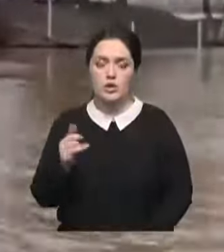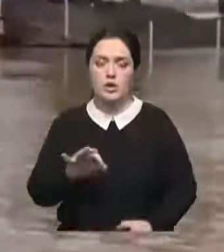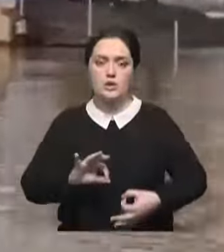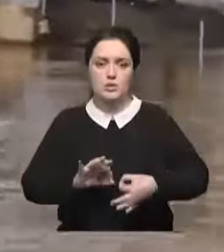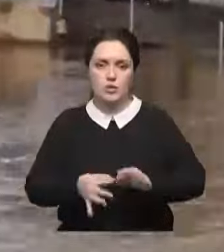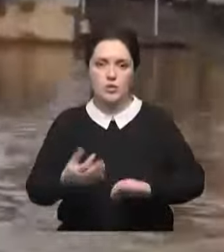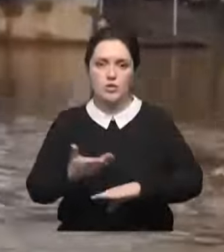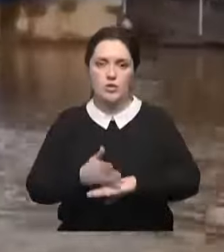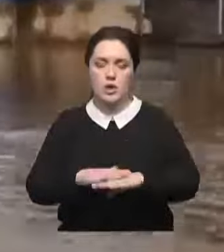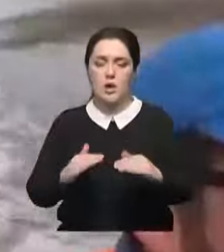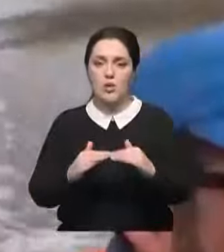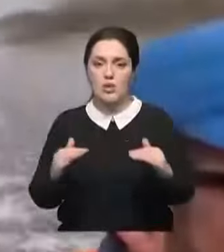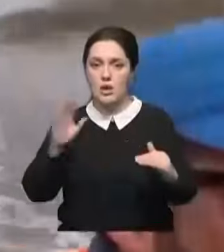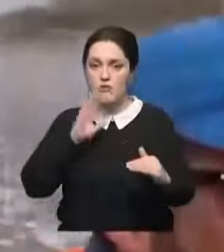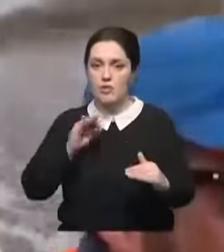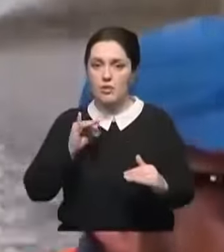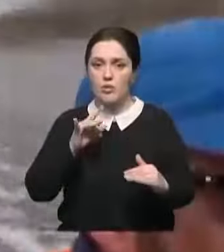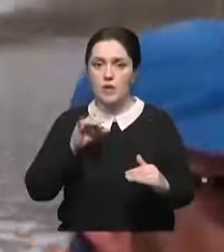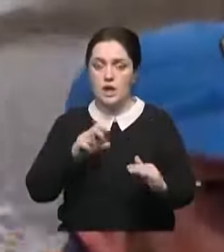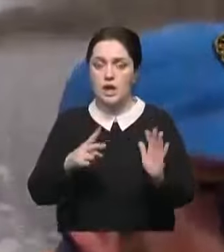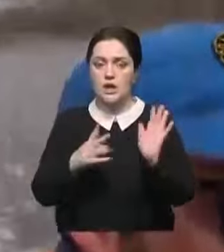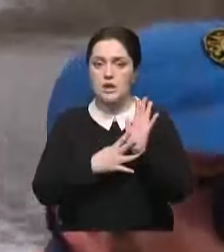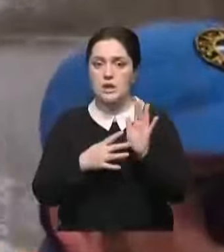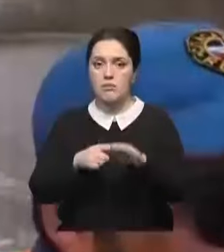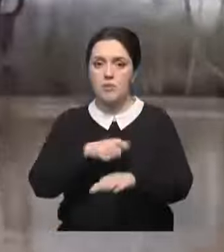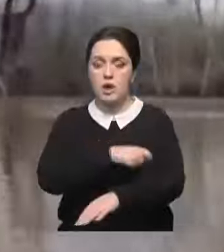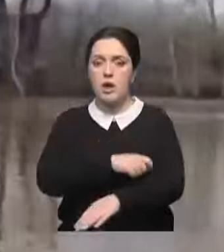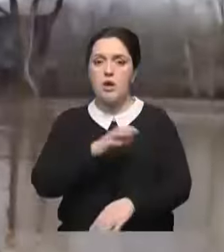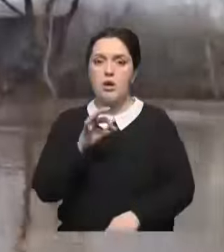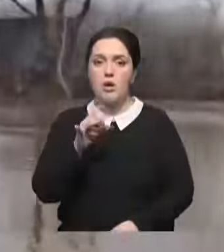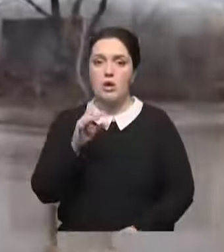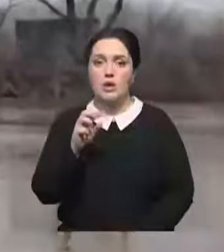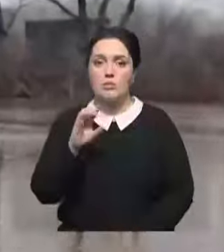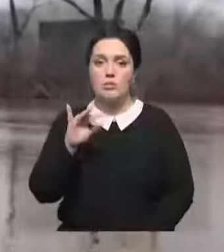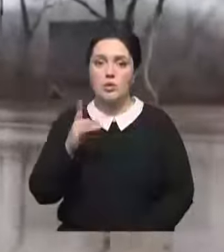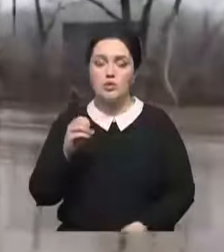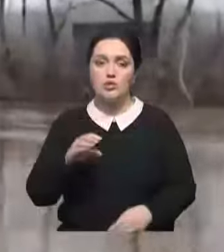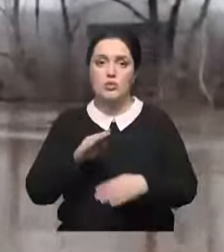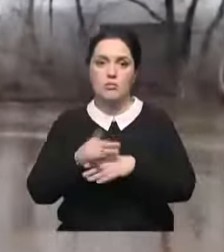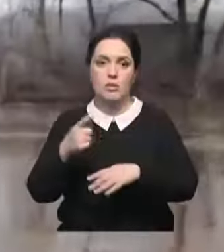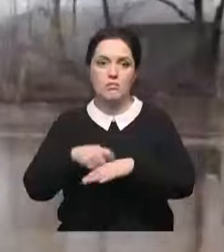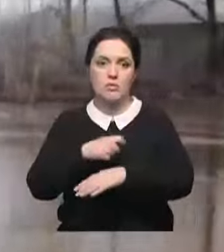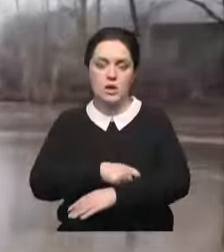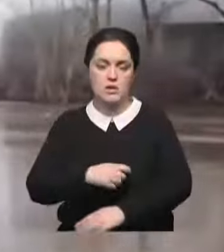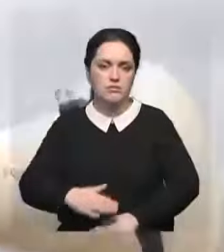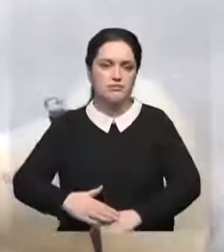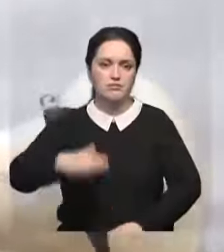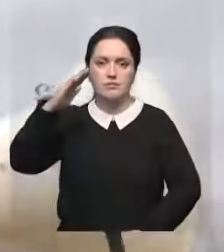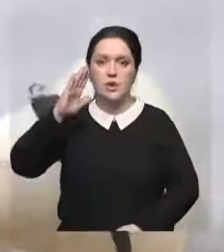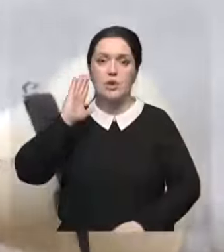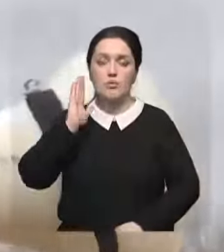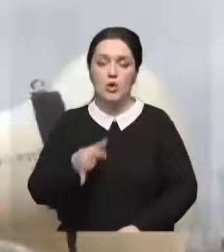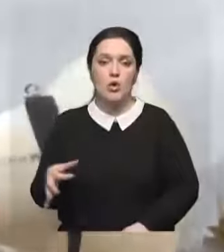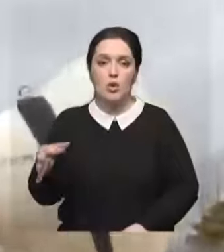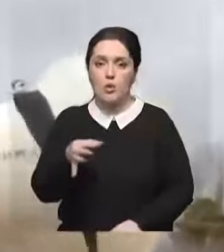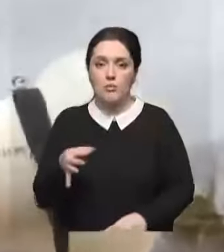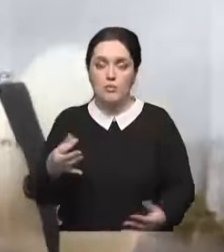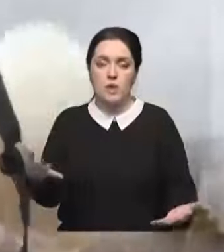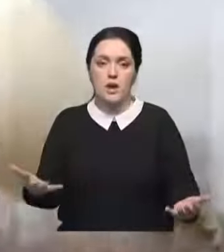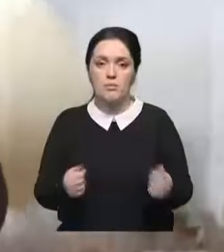сложной. Уровень реки Урал превысил 9 метров. В Оренбурге может повыситься еще на метр, сообщают местные власти. По области